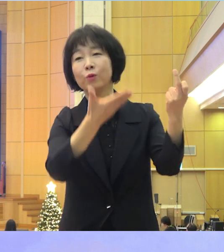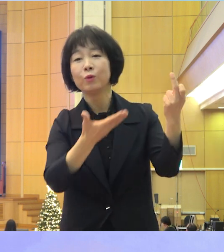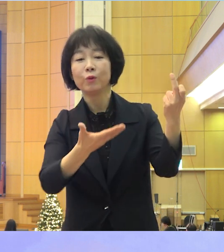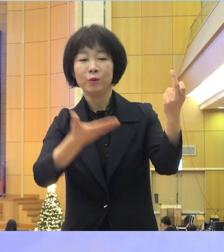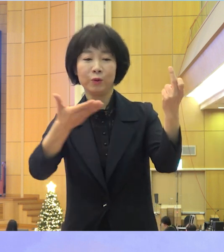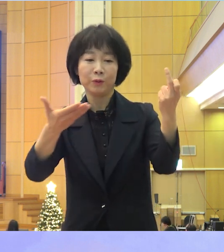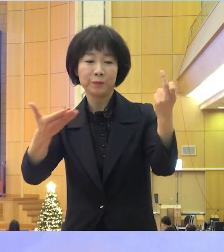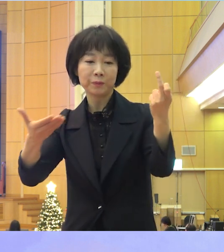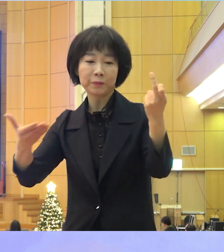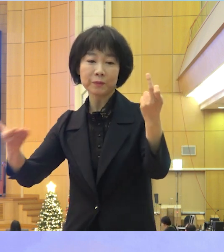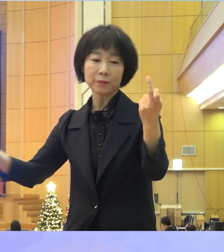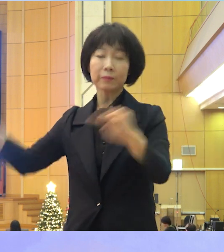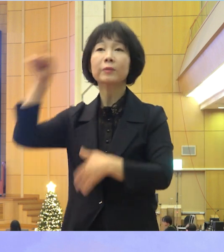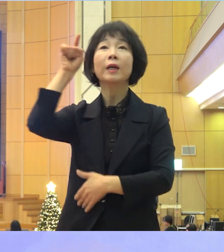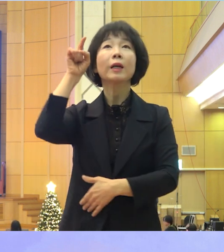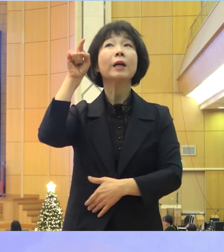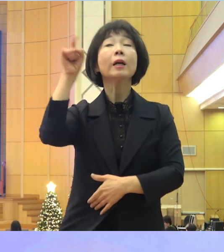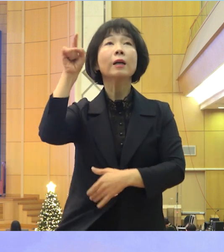시냇물